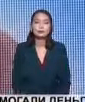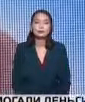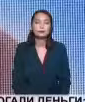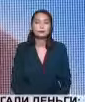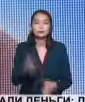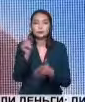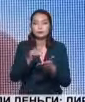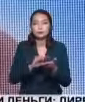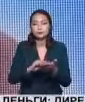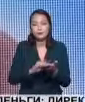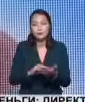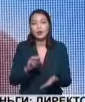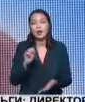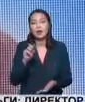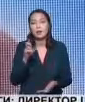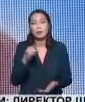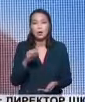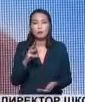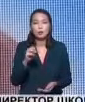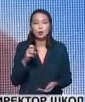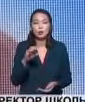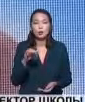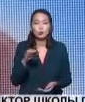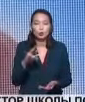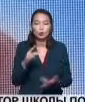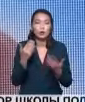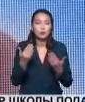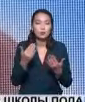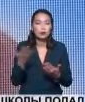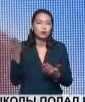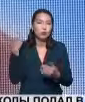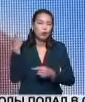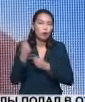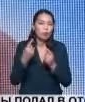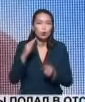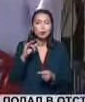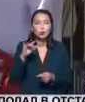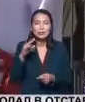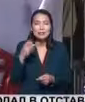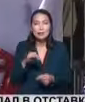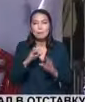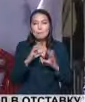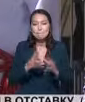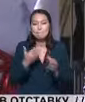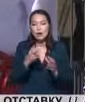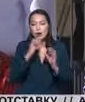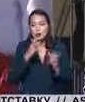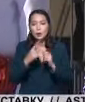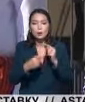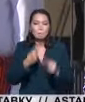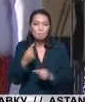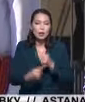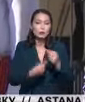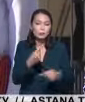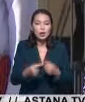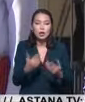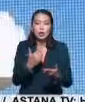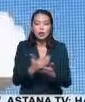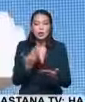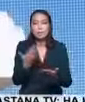Произведение Абая Махтум Кули – это ценное достояние всего тюркского мира. Наш общий долг – сохранить его и передать последующим поколениям.